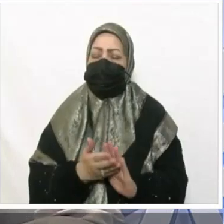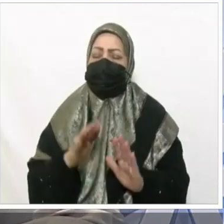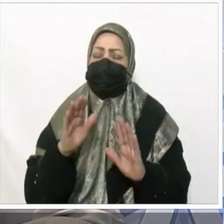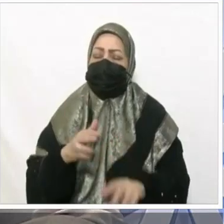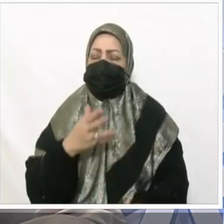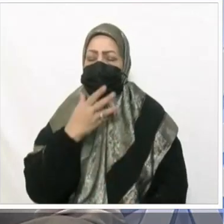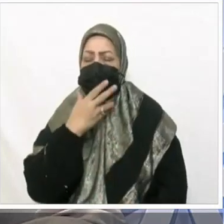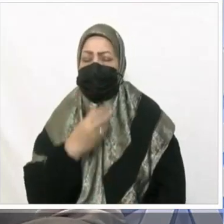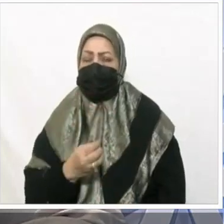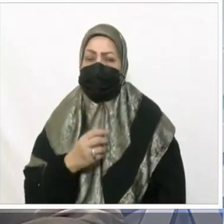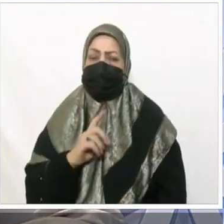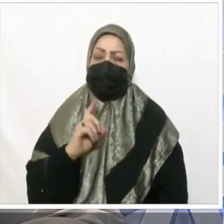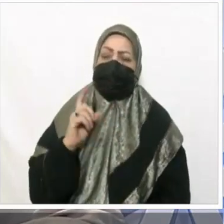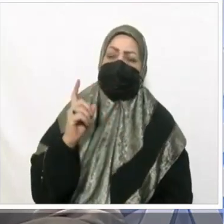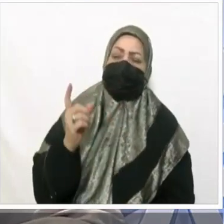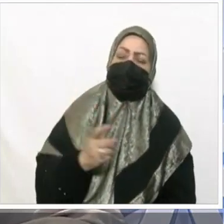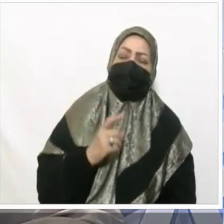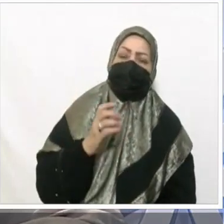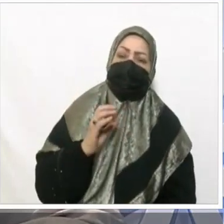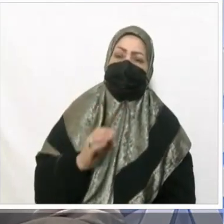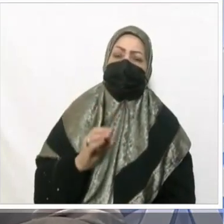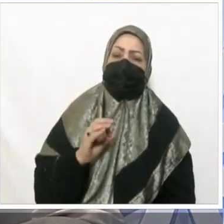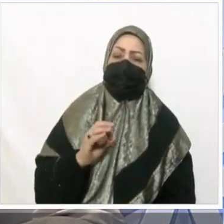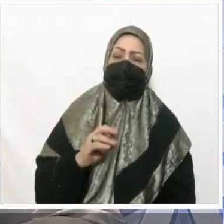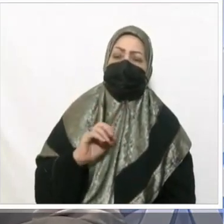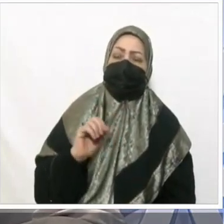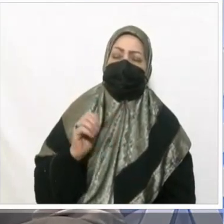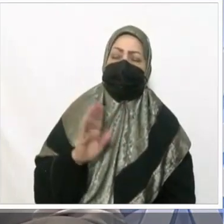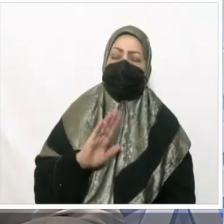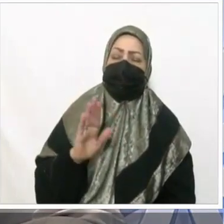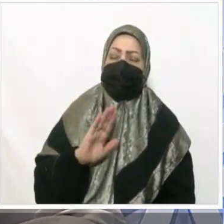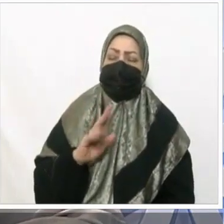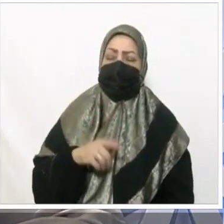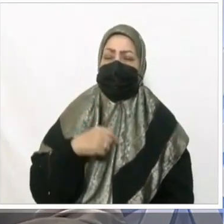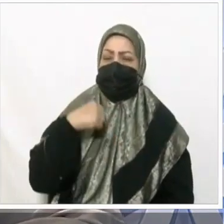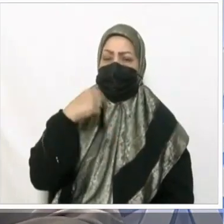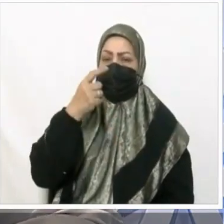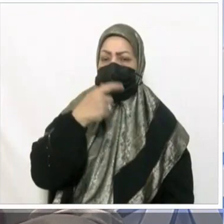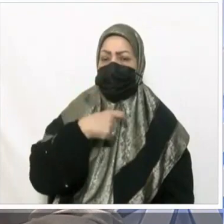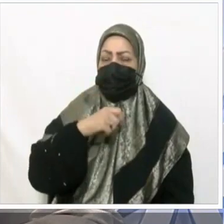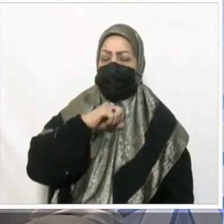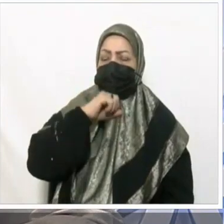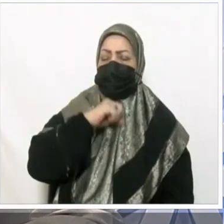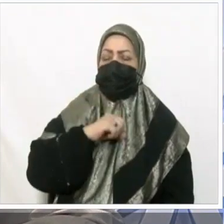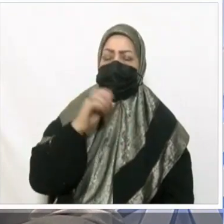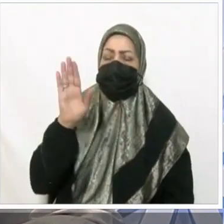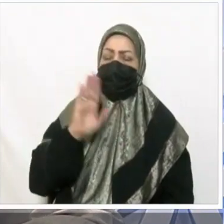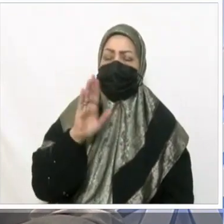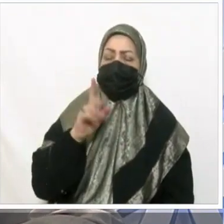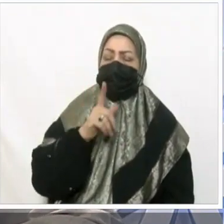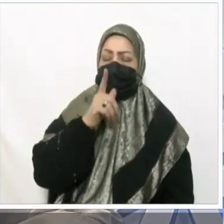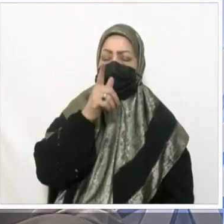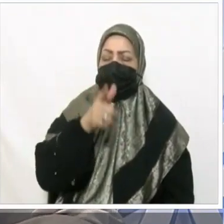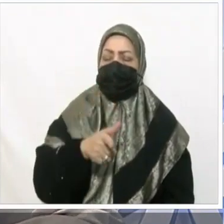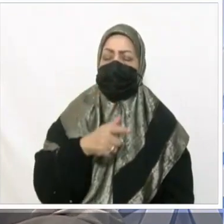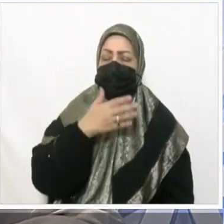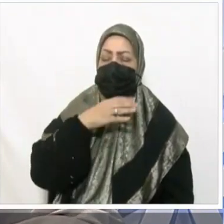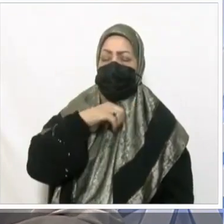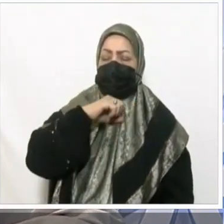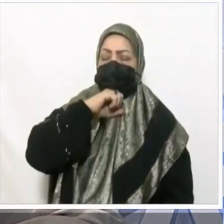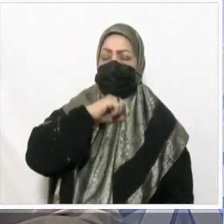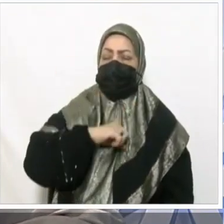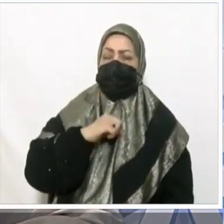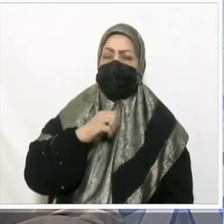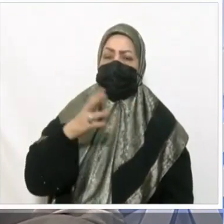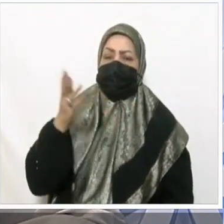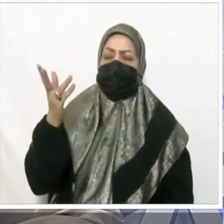وقاص، والحديث معروف في الصحيح، قال له يا رسول الله قد حضر بي ما ترى وليس لي إلا